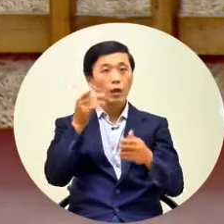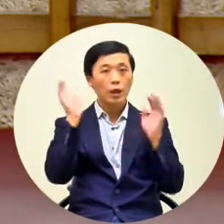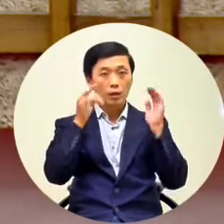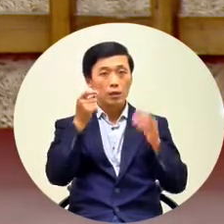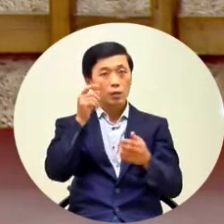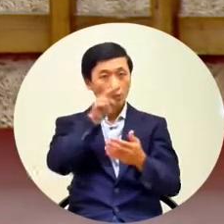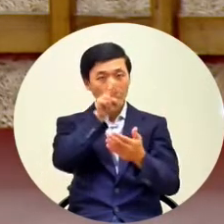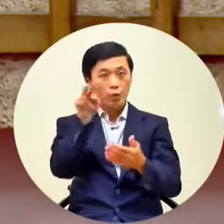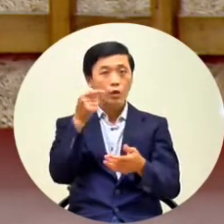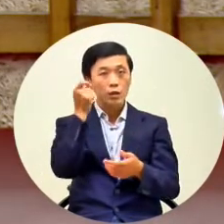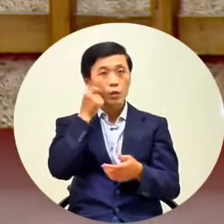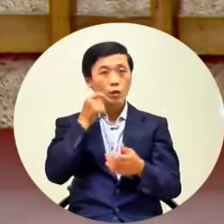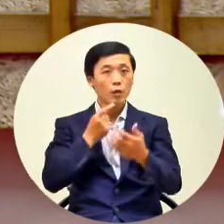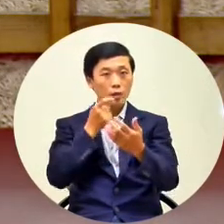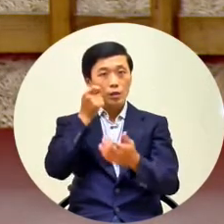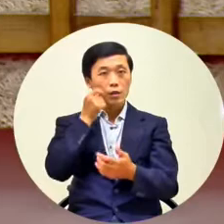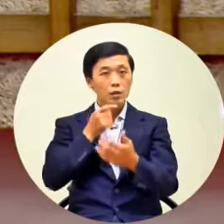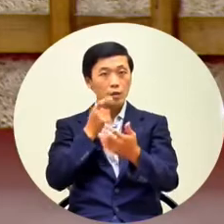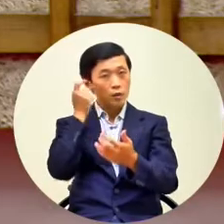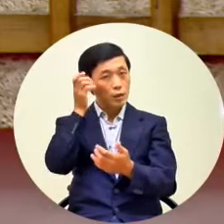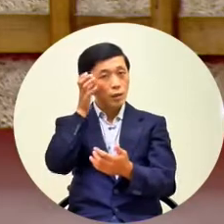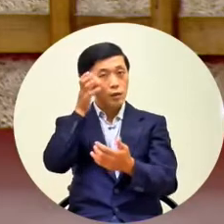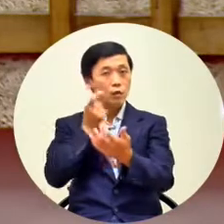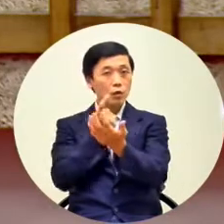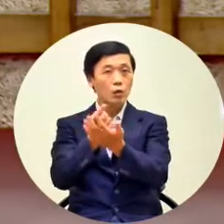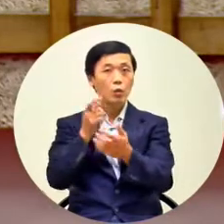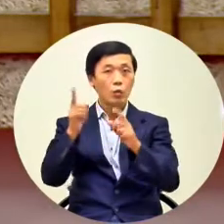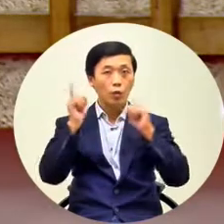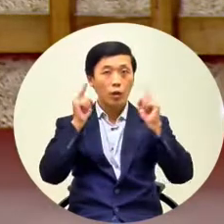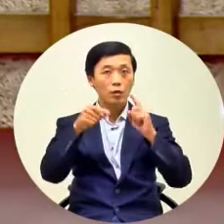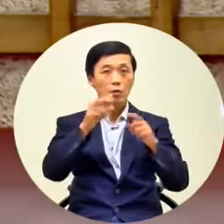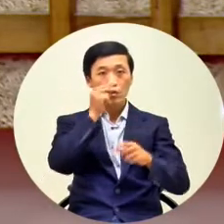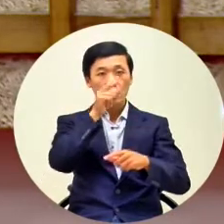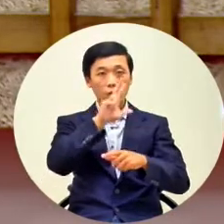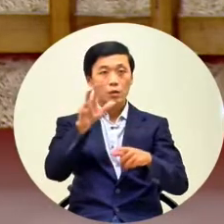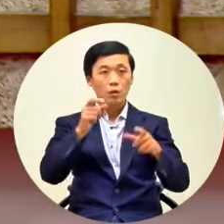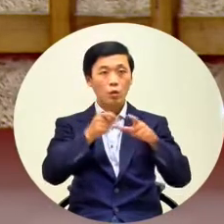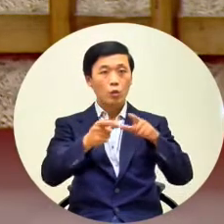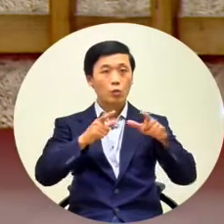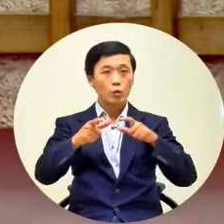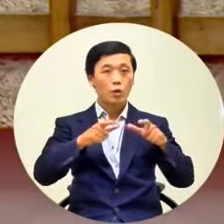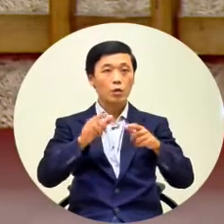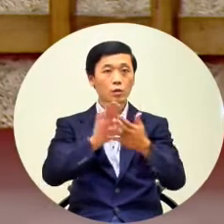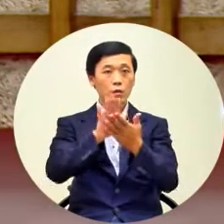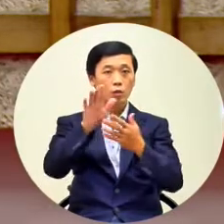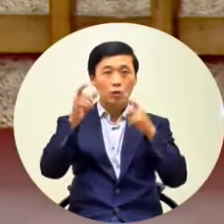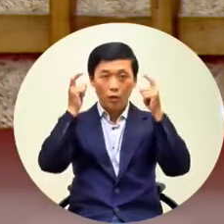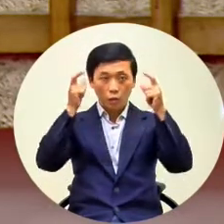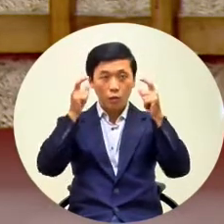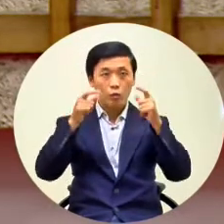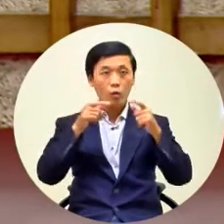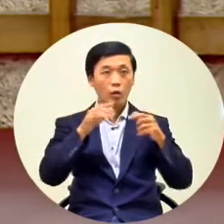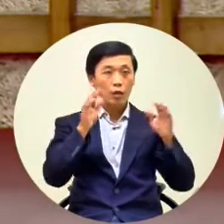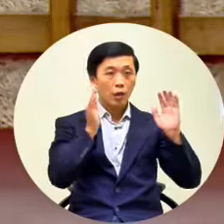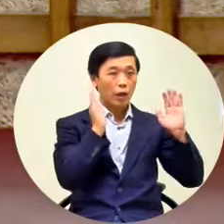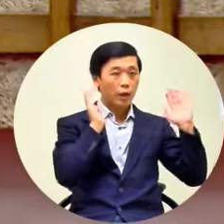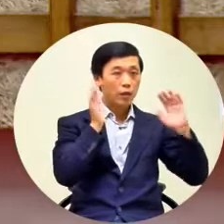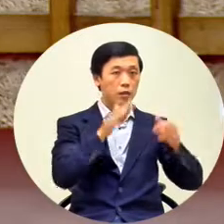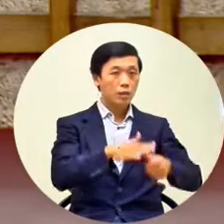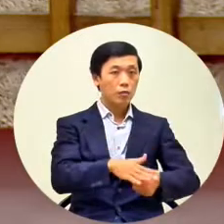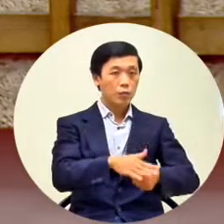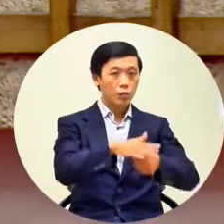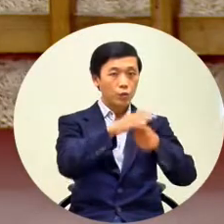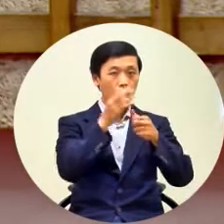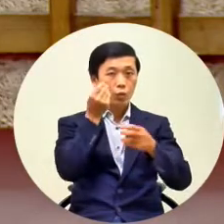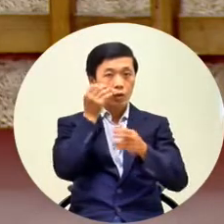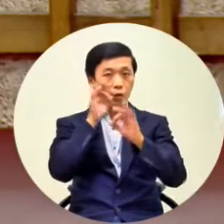货柜搭造起来立体的这个特色公园，都会是未来高雄在孩童的成长跟观光形